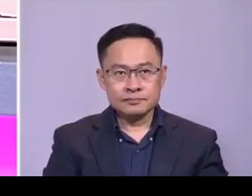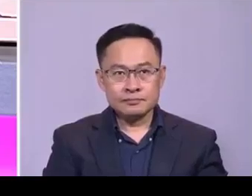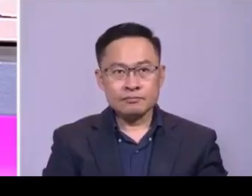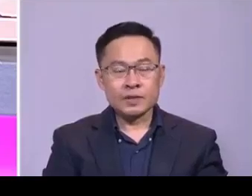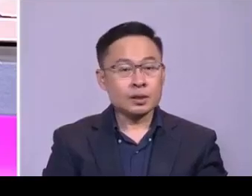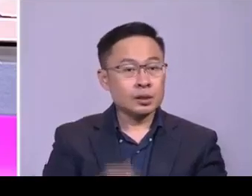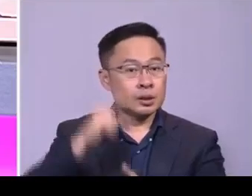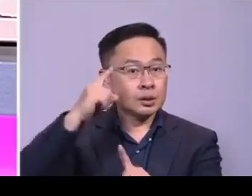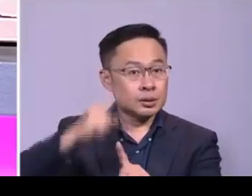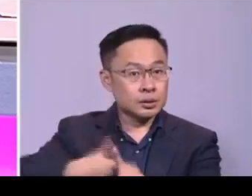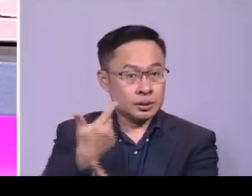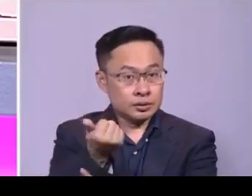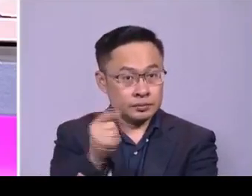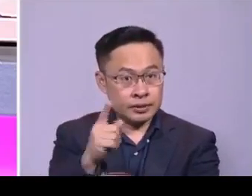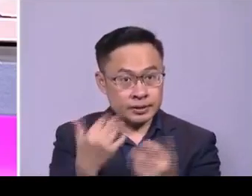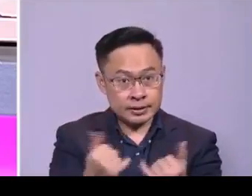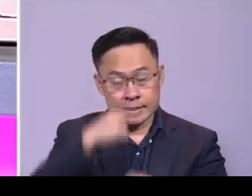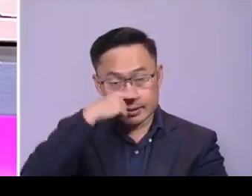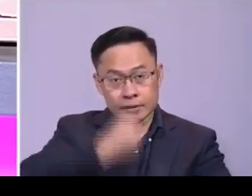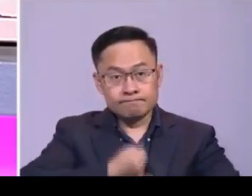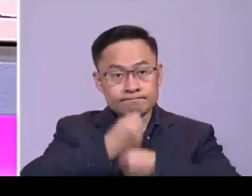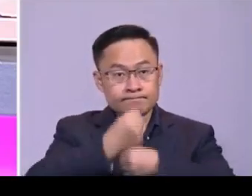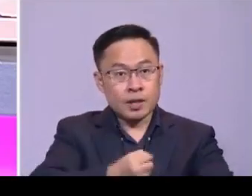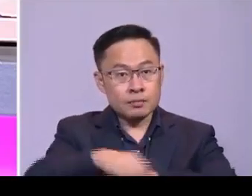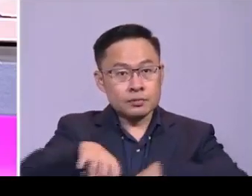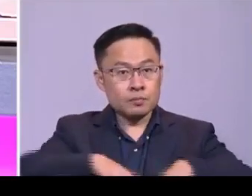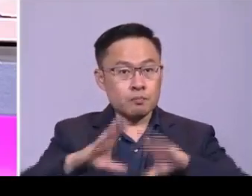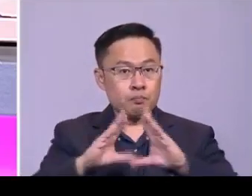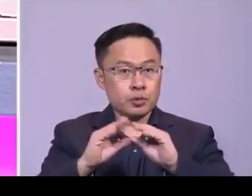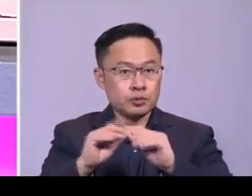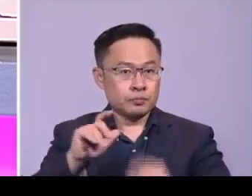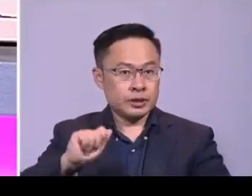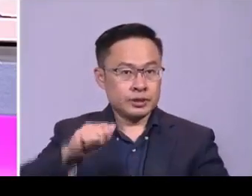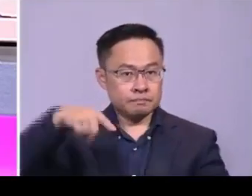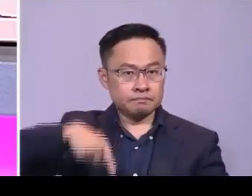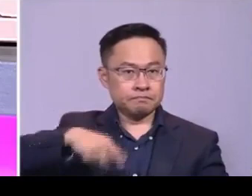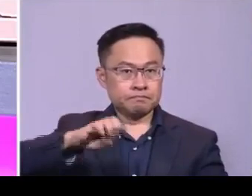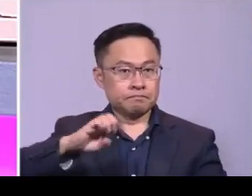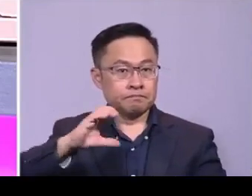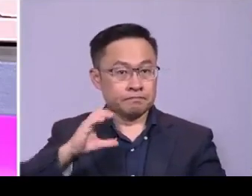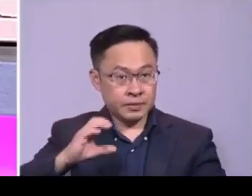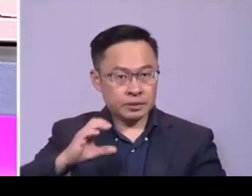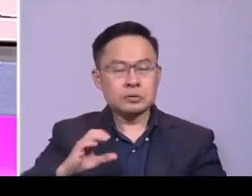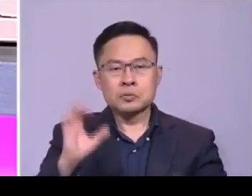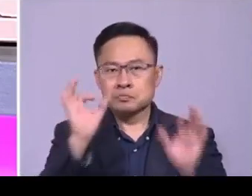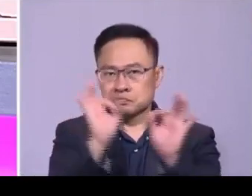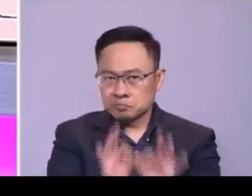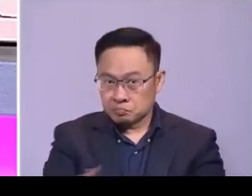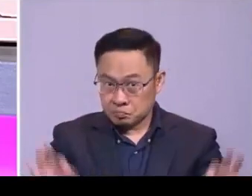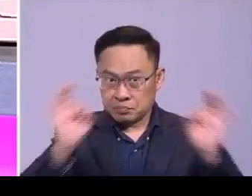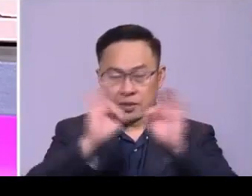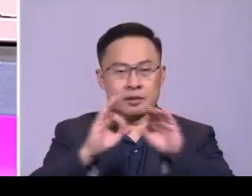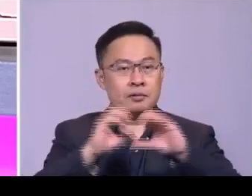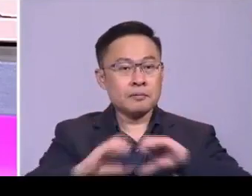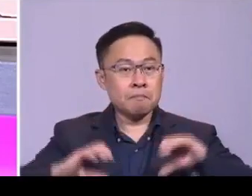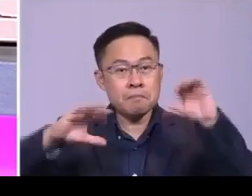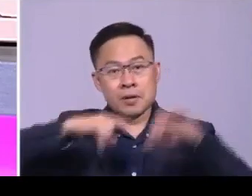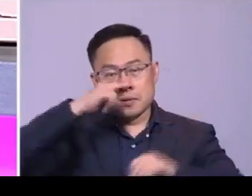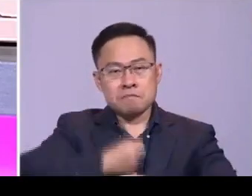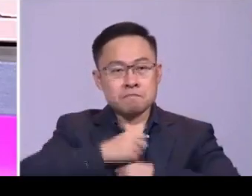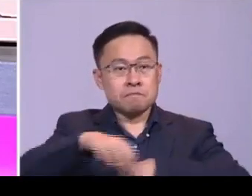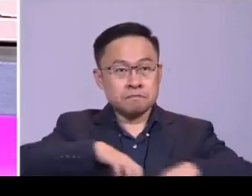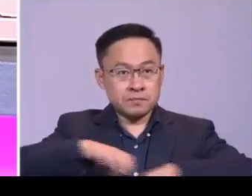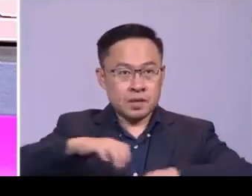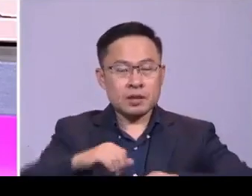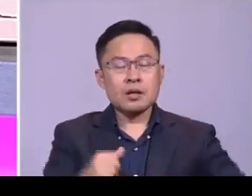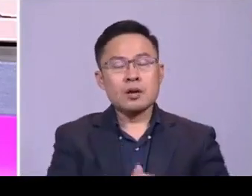พฤศจิกายนที่จะถึงนี้แล้วนะคะที่ไทยจะได้เป็นเจ้าภาพของการจัดประชุมเอเปกนะคะงานนี้ถือว่าเป็นงานสำคัญงานใหญ่นะคะเพราะว่าไทยเราจะ